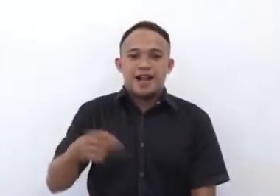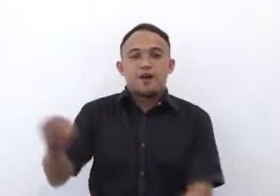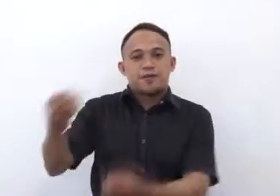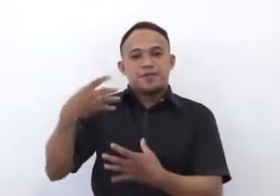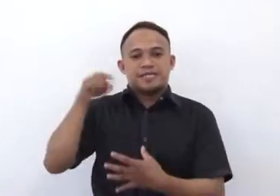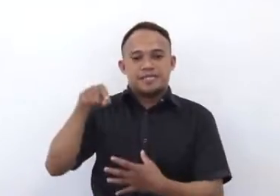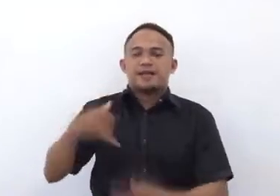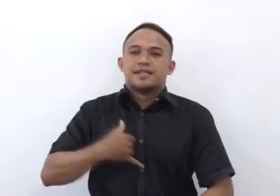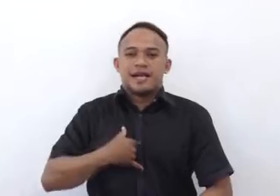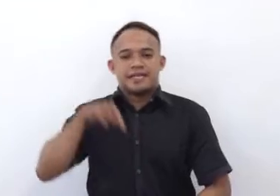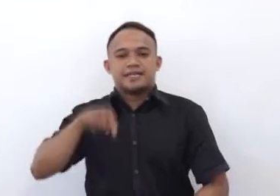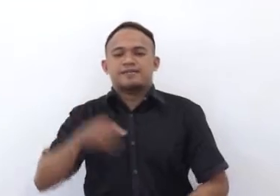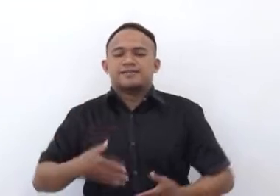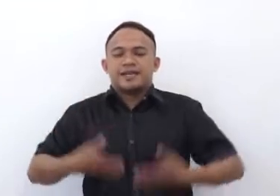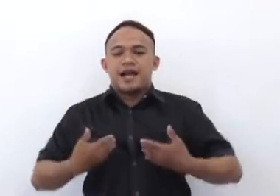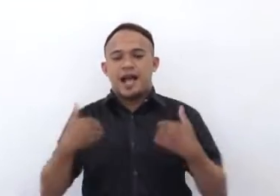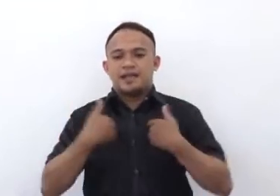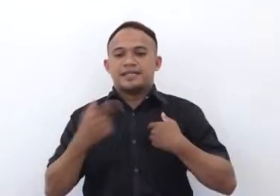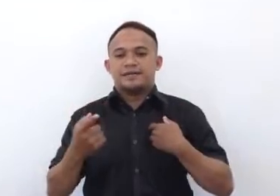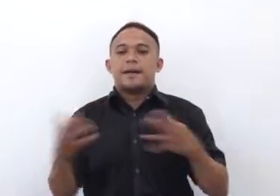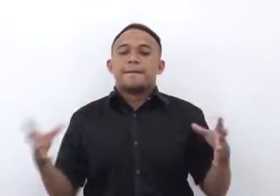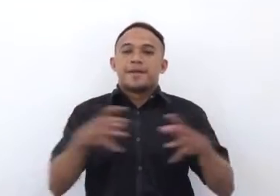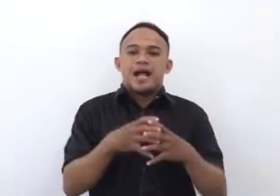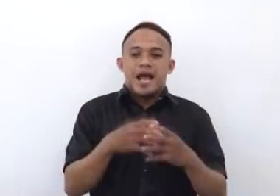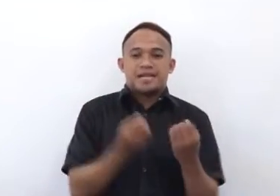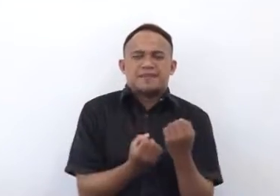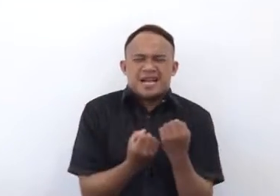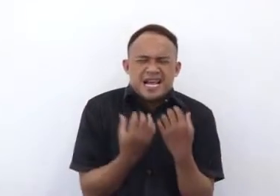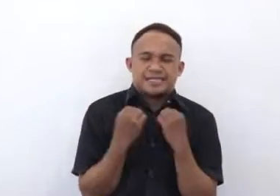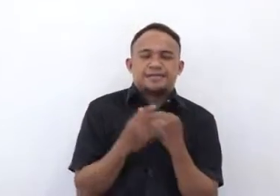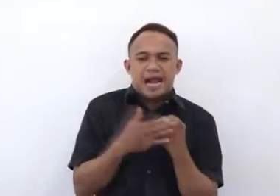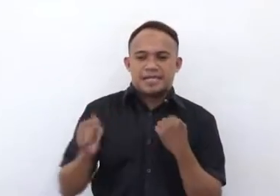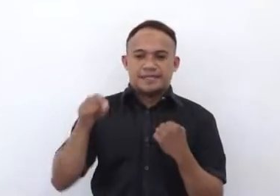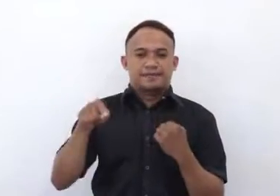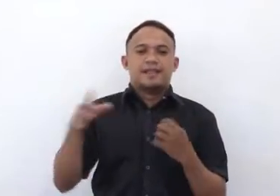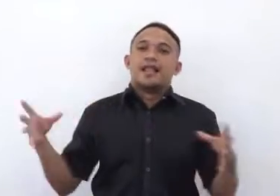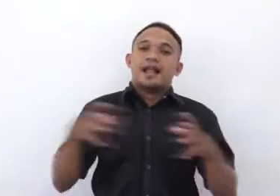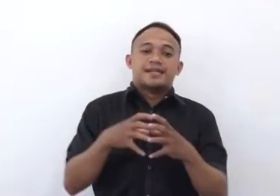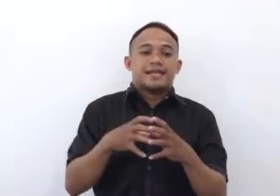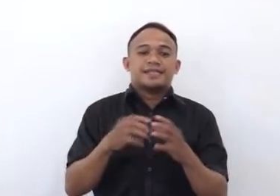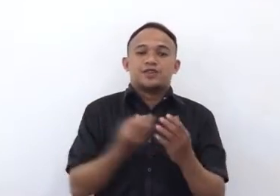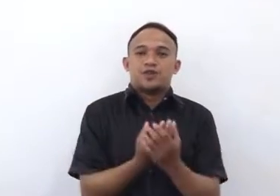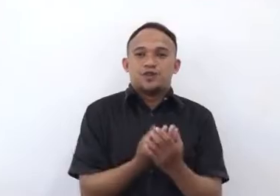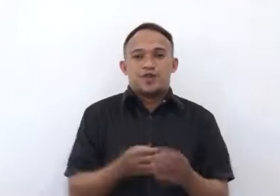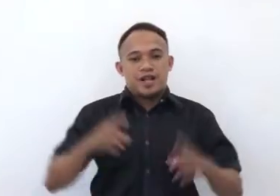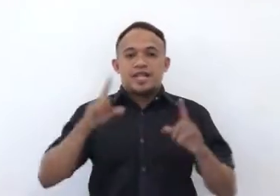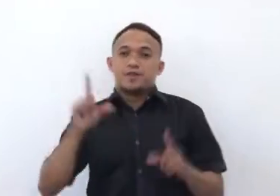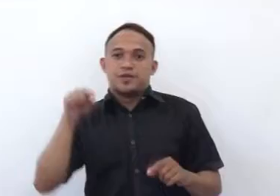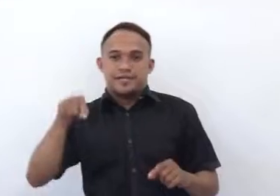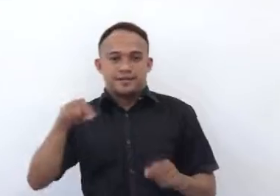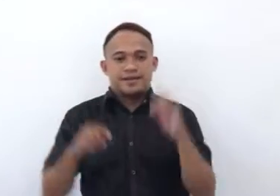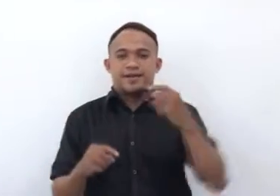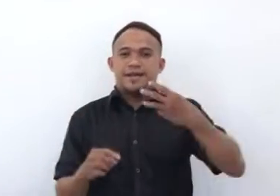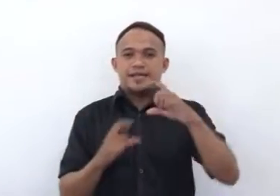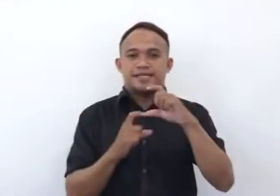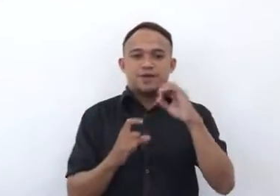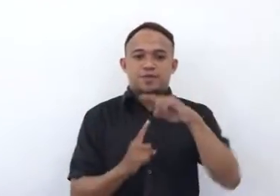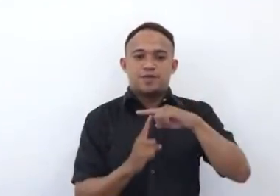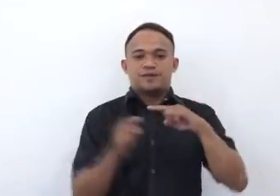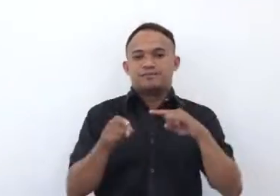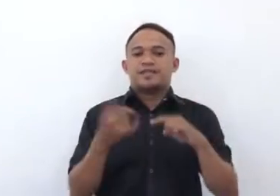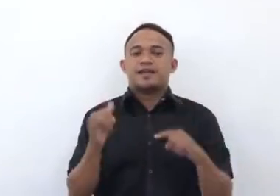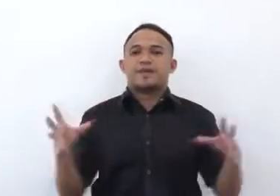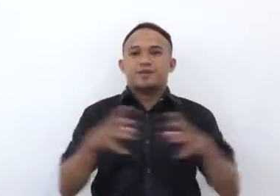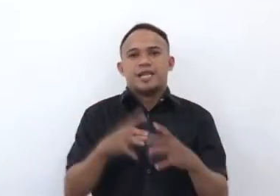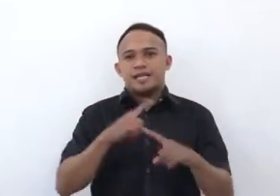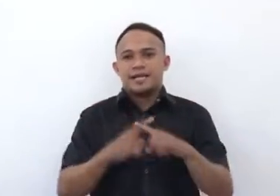Ya, Mitra Kominfo, saat ini saya sedang berada di pemandian air panas Pentadio Resort yang merupakan salah satu tempat rekreasi